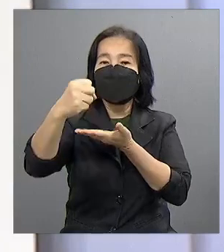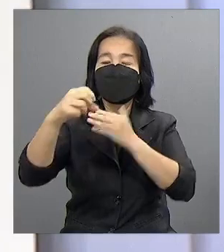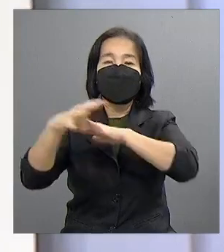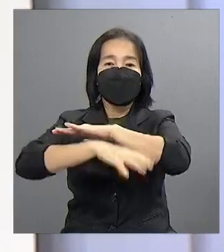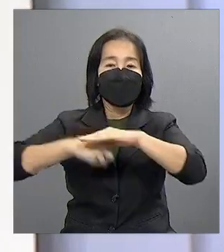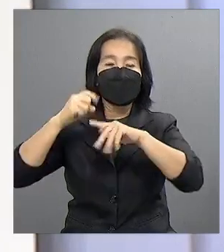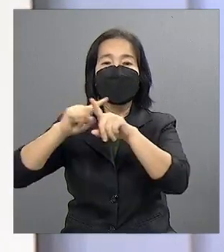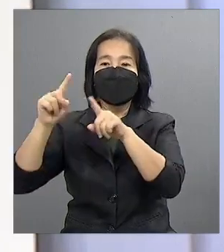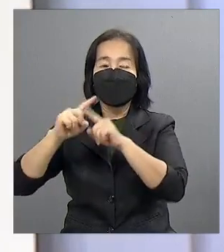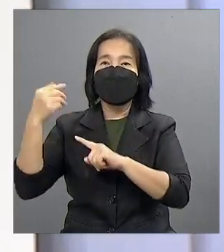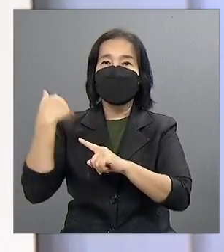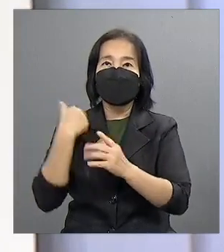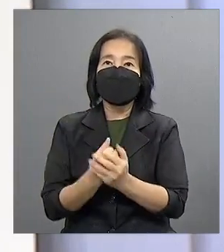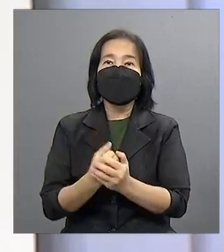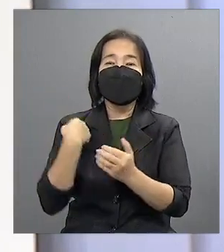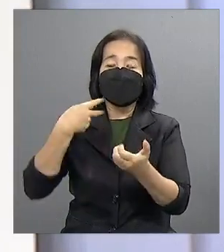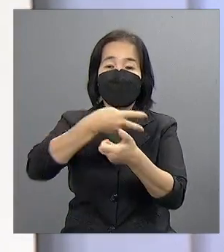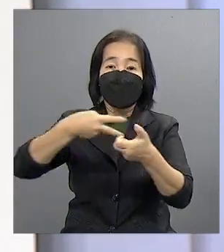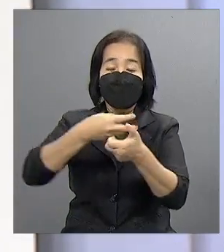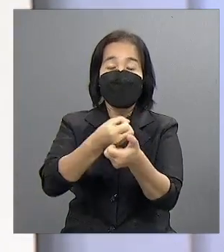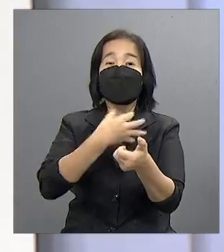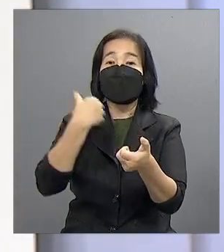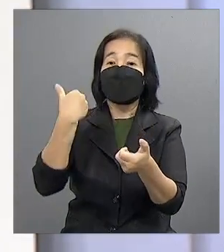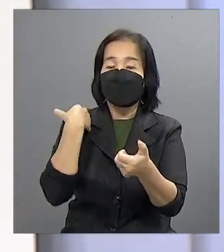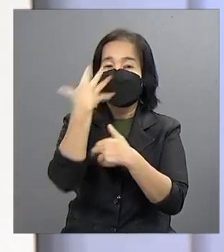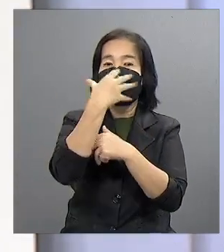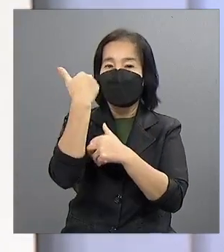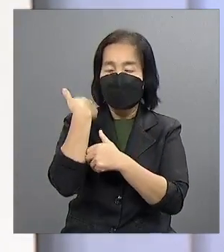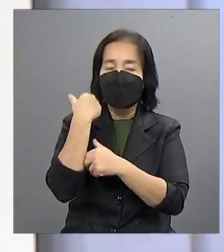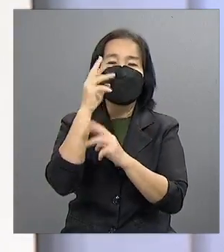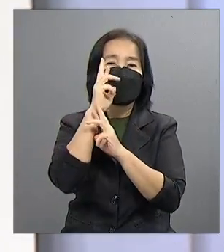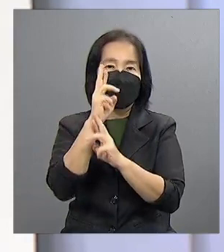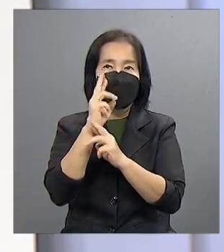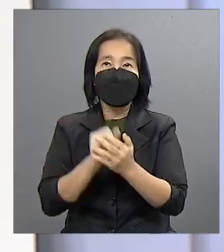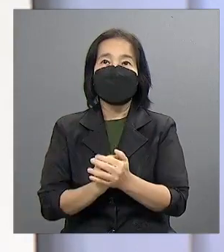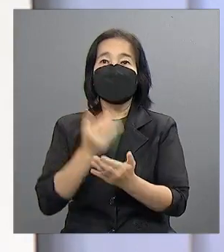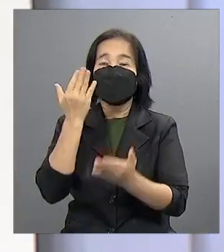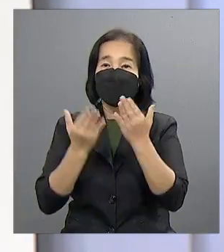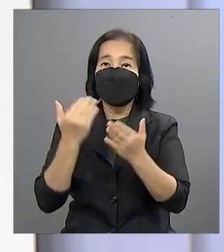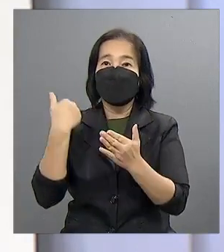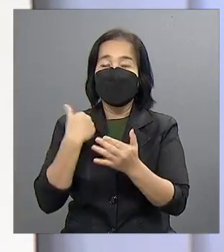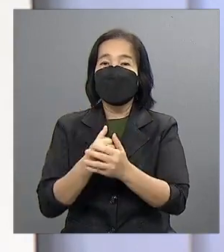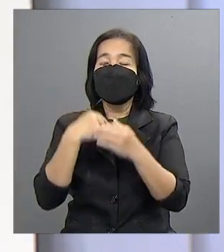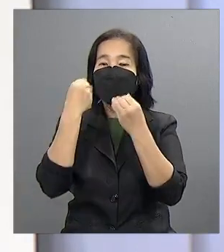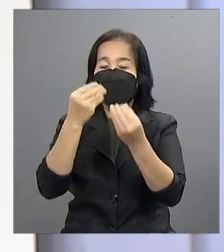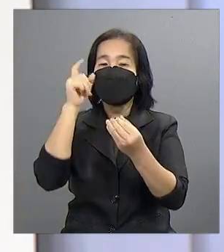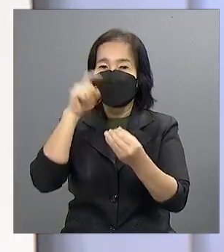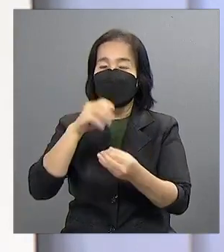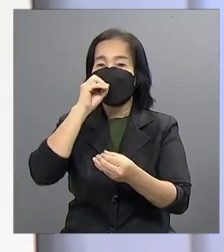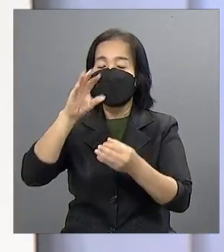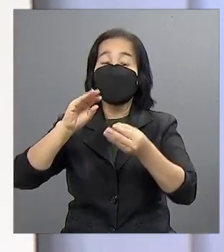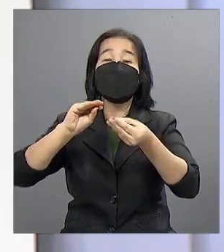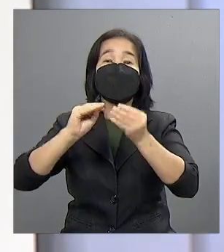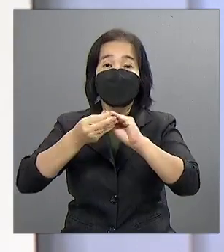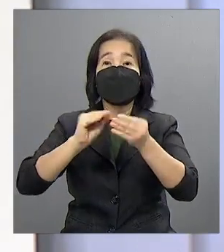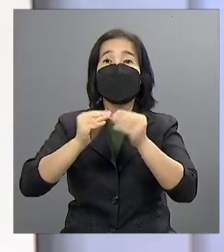บ SMS แล้วมันบล็อกได้ในโทรศัพท์มือถือนะครับคุณผู้ชมถ้าเป็นไปได้เนี่ยก็แจ้งว่าเป็นหมายเลขที่เป็นมิจฉาชีพ เ